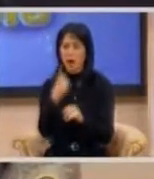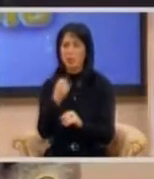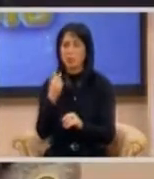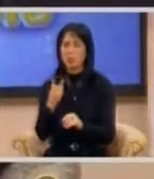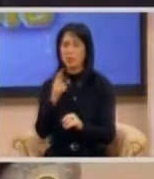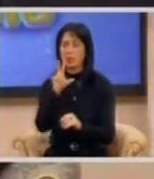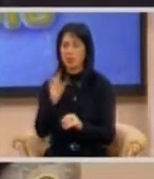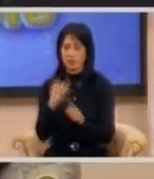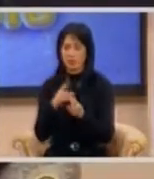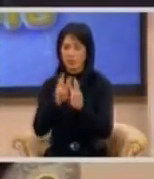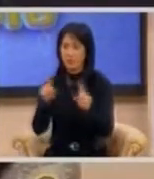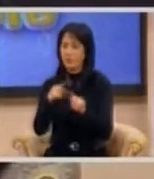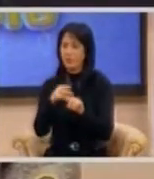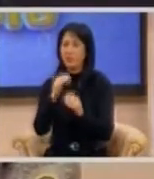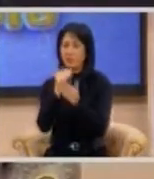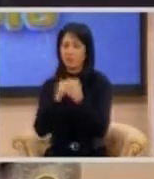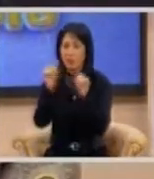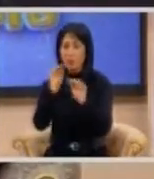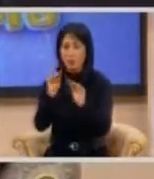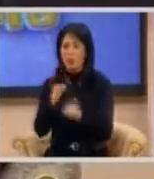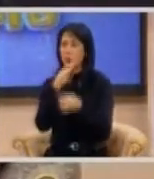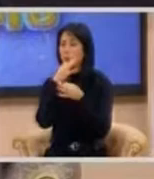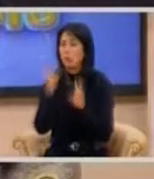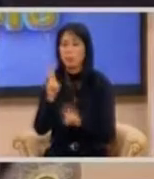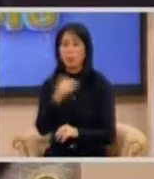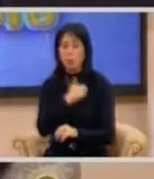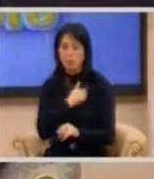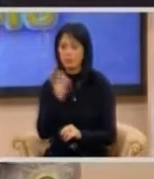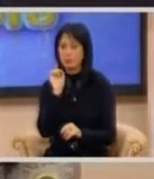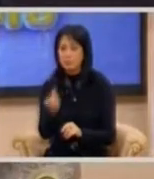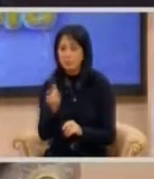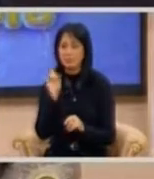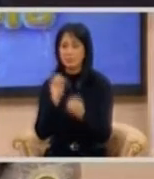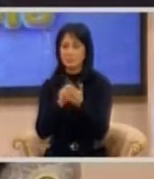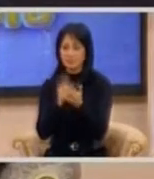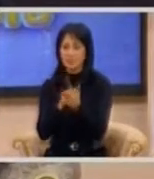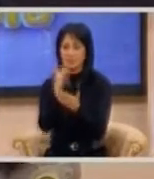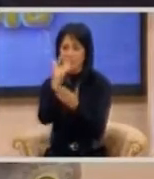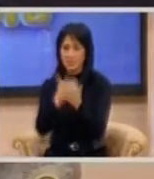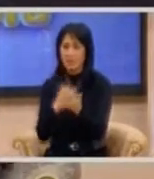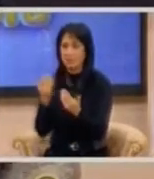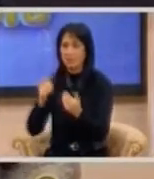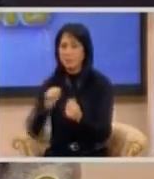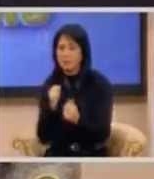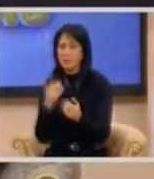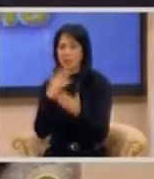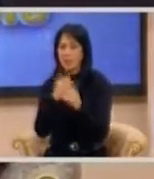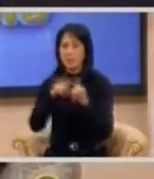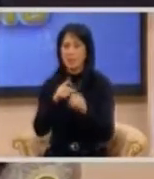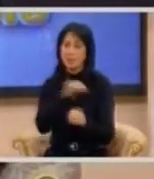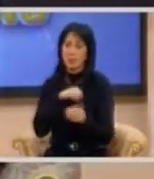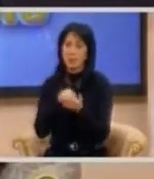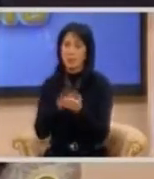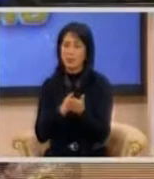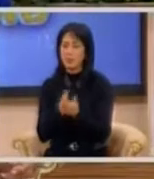გვერდზე დევს ეს სარეგისტრაციო ფორმა, შეუძლიათ ნებისმიერს უკვე შევიდეს და მარტივად დაარეგისტროს მისი ახლობელი ან თვითონ დარეგისტრირდეს ამ მიმართულებით.